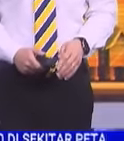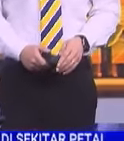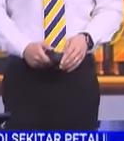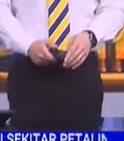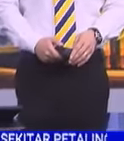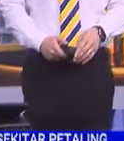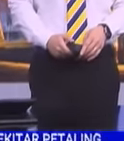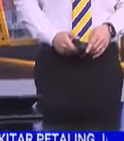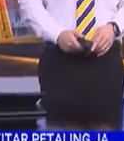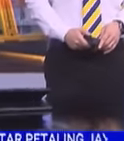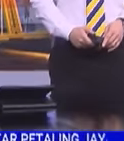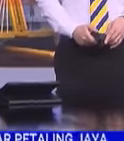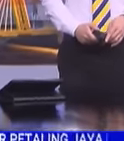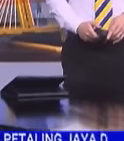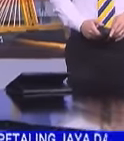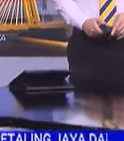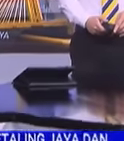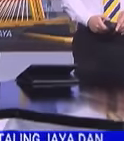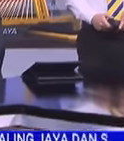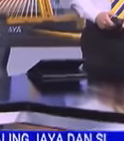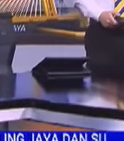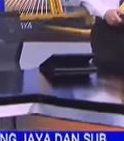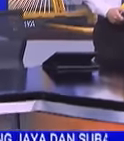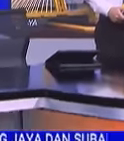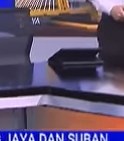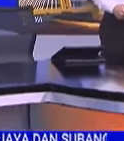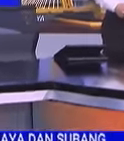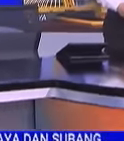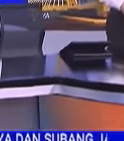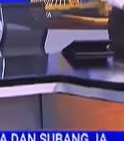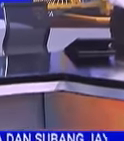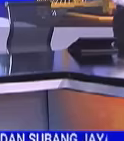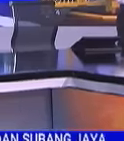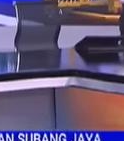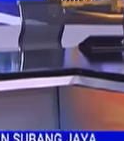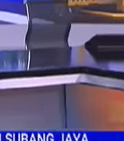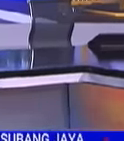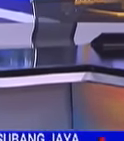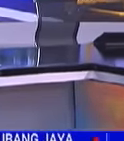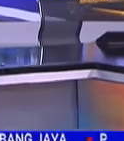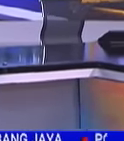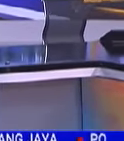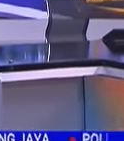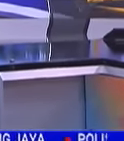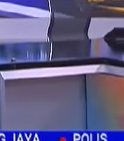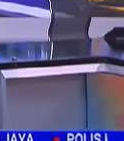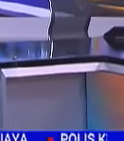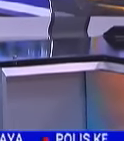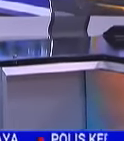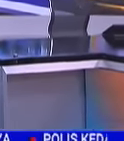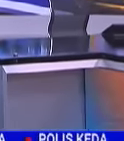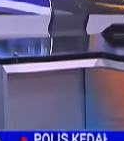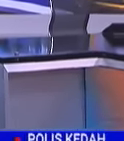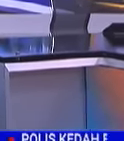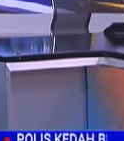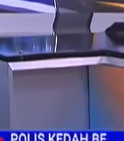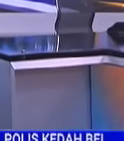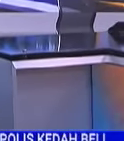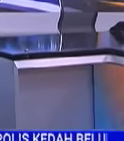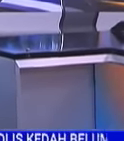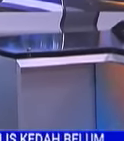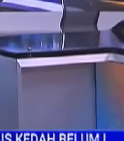ini pelbagai sumbangan kepada barisan hadapan bagi melancarkan operasi juga laporan vaksinasi negeri-negeri. Terus